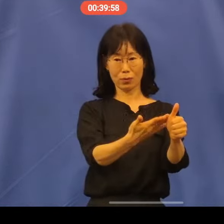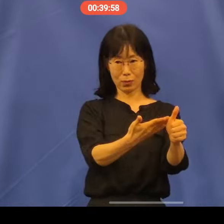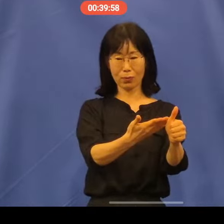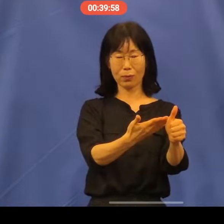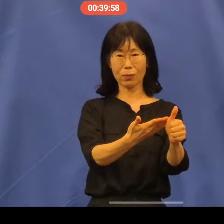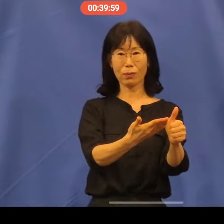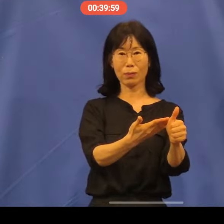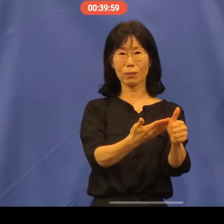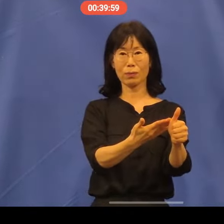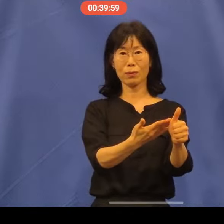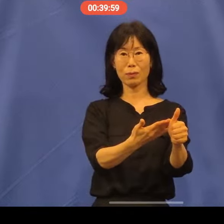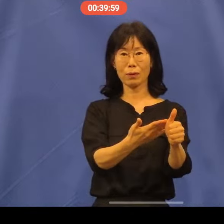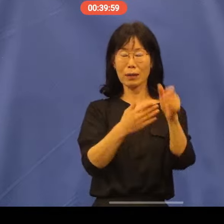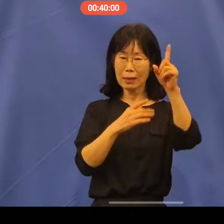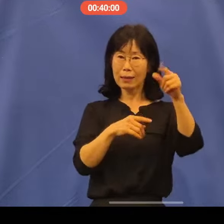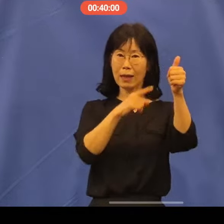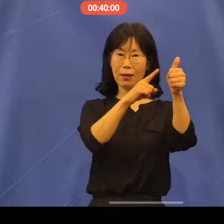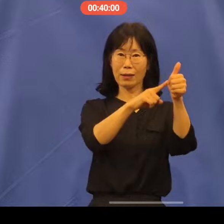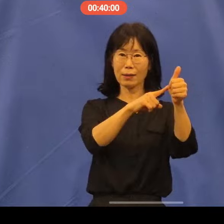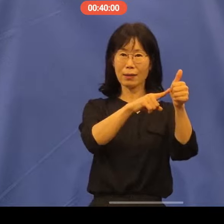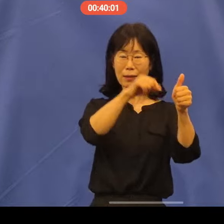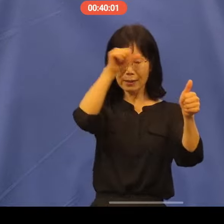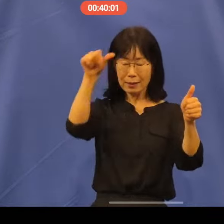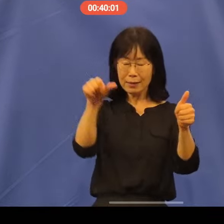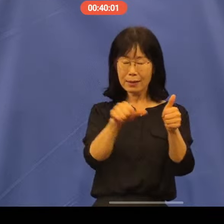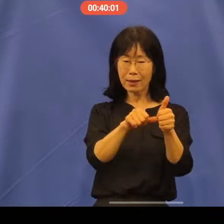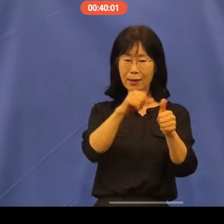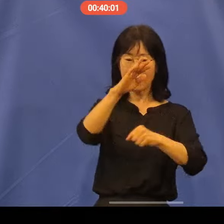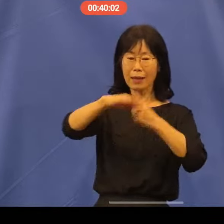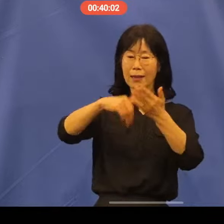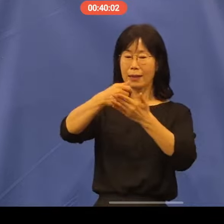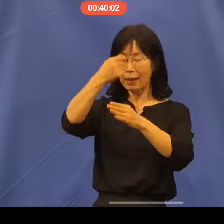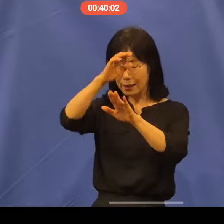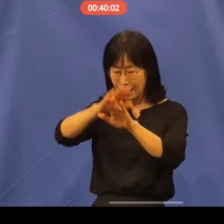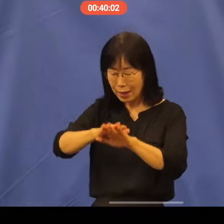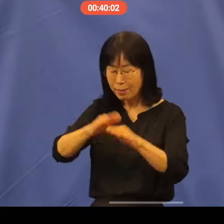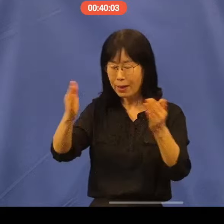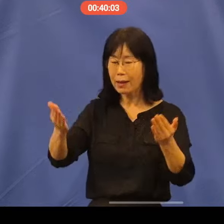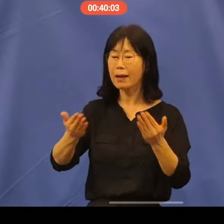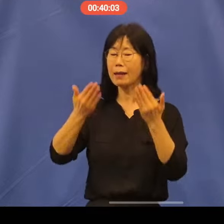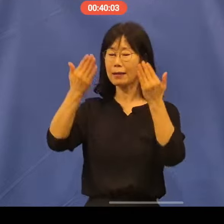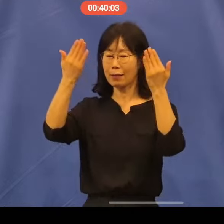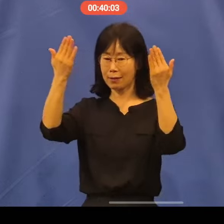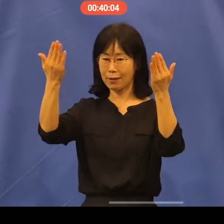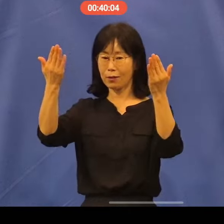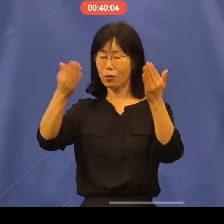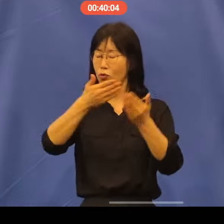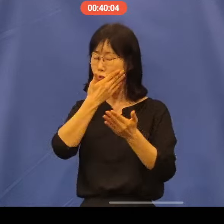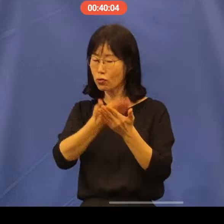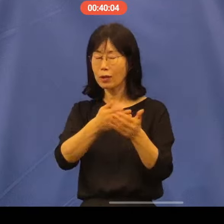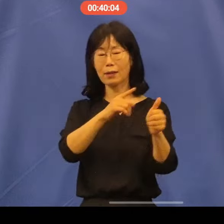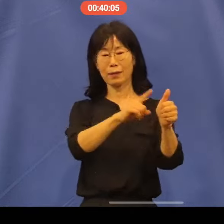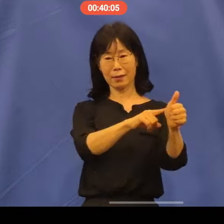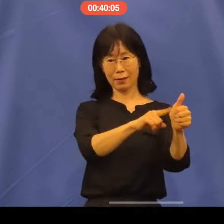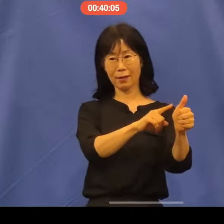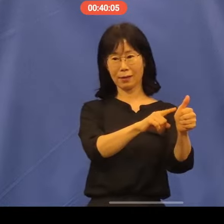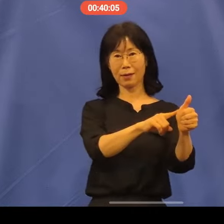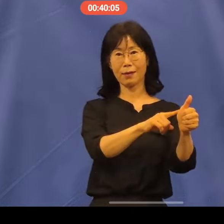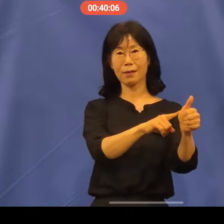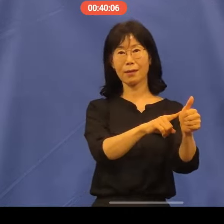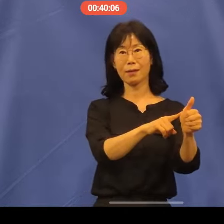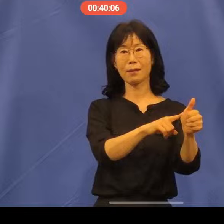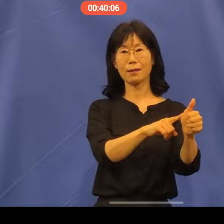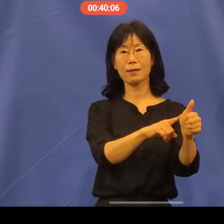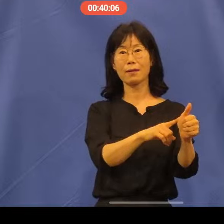거기에 모든 걸 걸었던 거죠. 근데 여러분, 그 예배자가 되는 데 있어서 매우 또 다른 중요한 요인이 하나